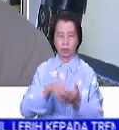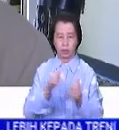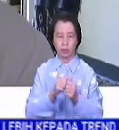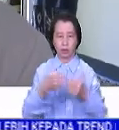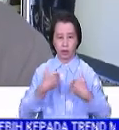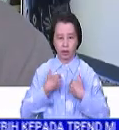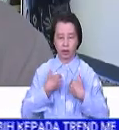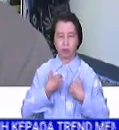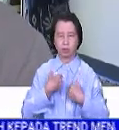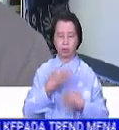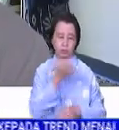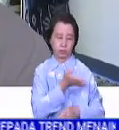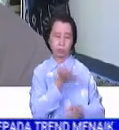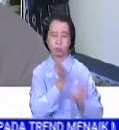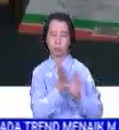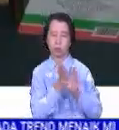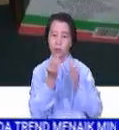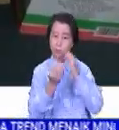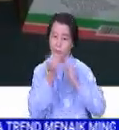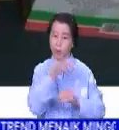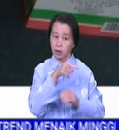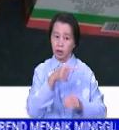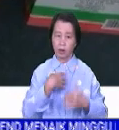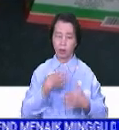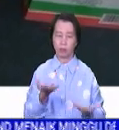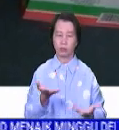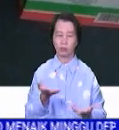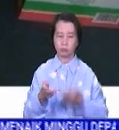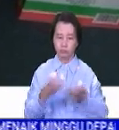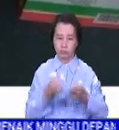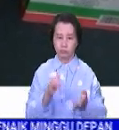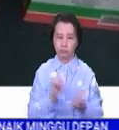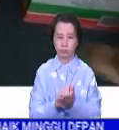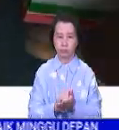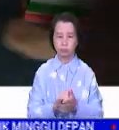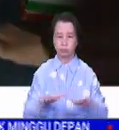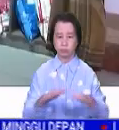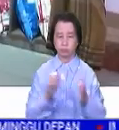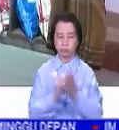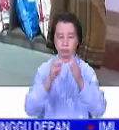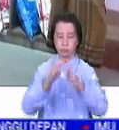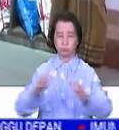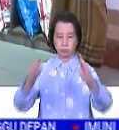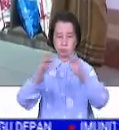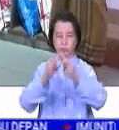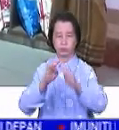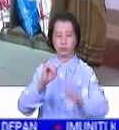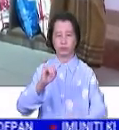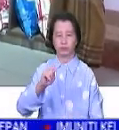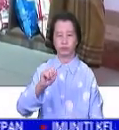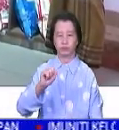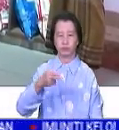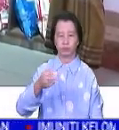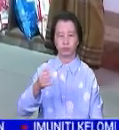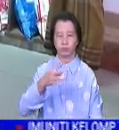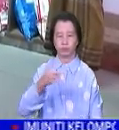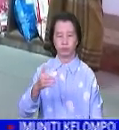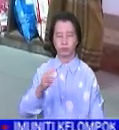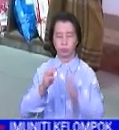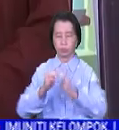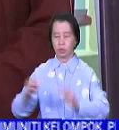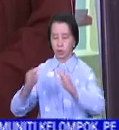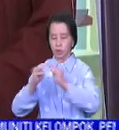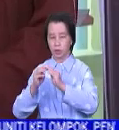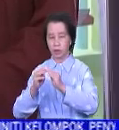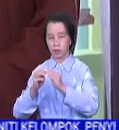adanya F bank inilah ada inisiatif kita terdahulu rusan melancarkan foodbank di masjid Ittihad Kampung Tuhu lupak masjid